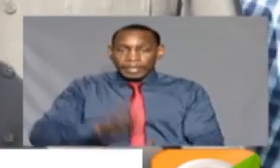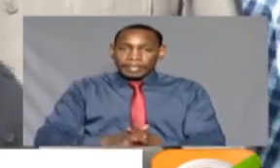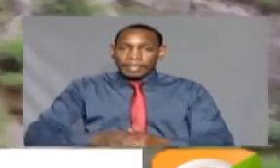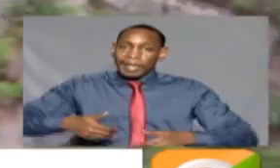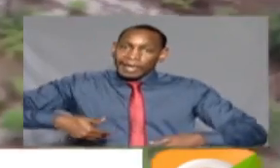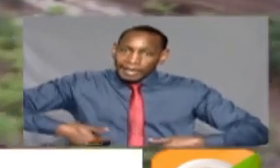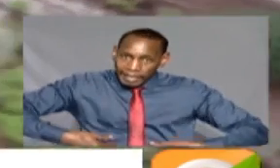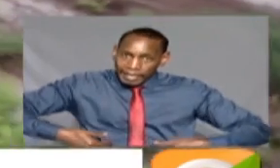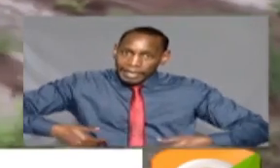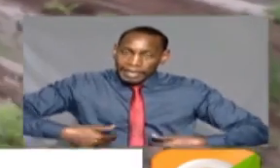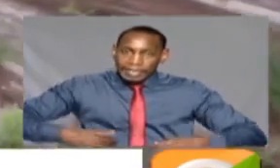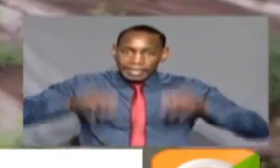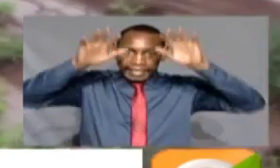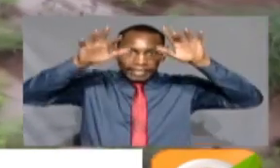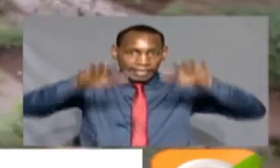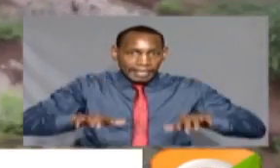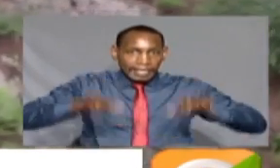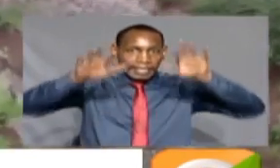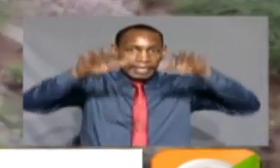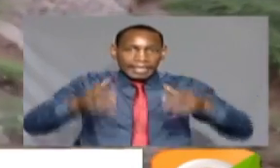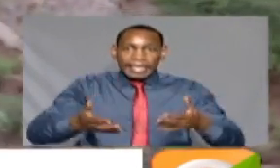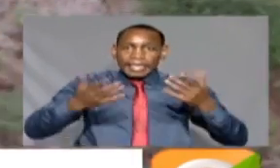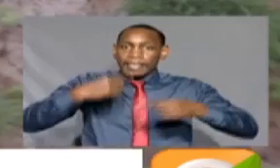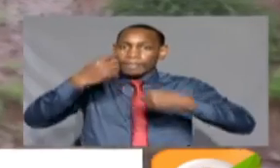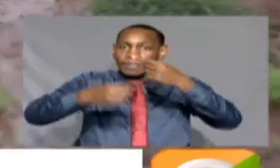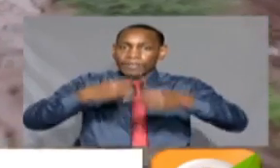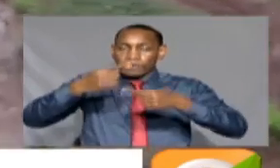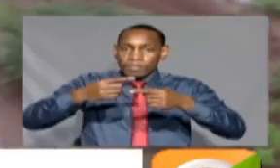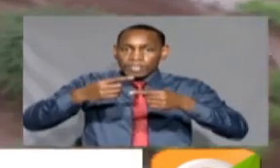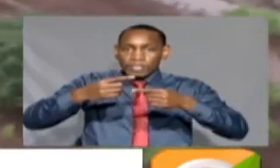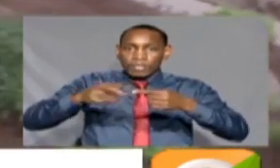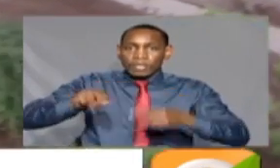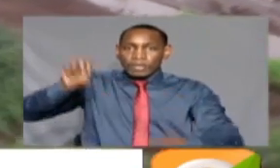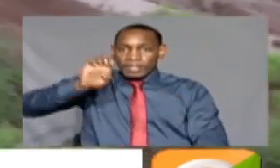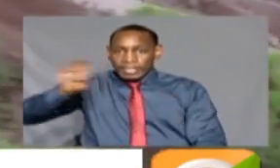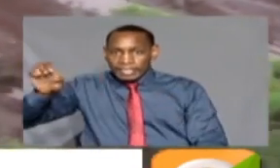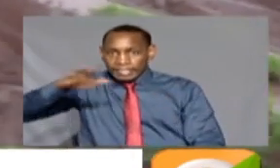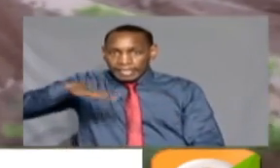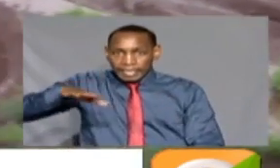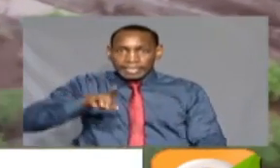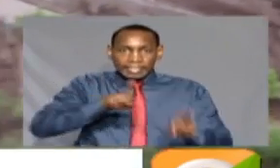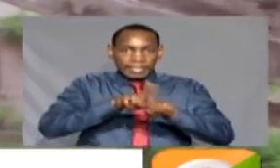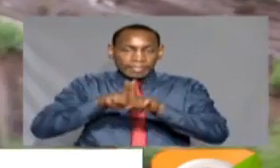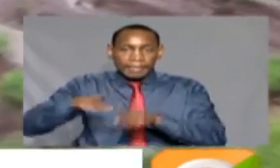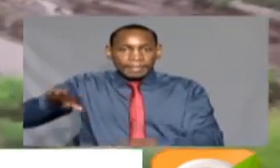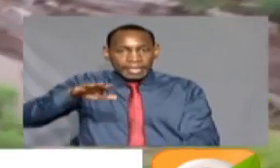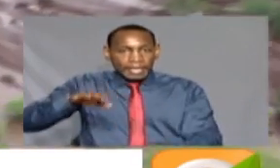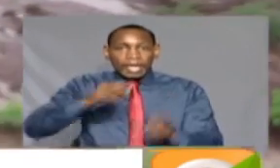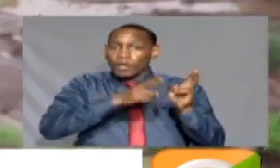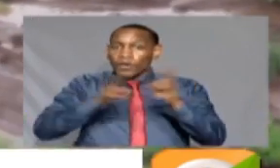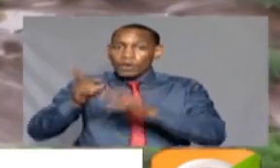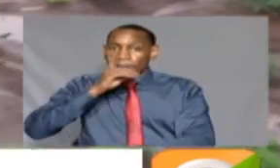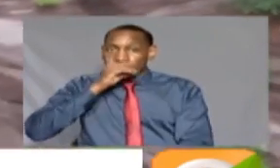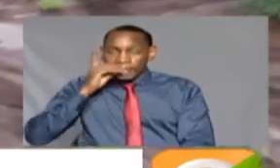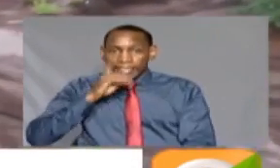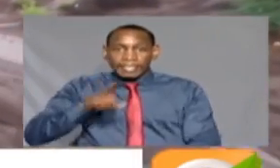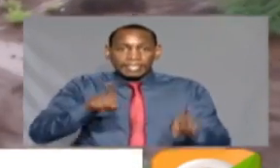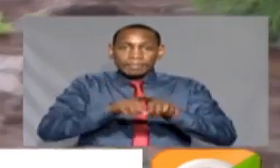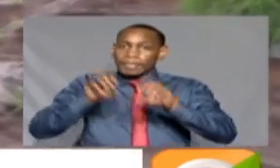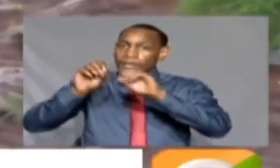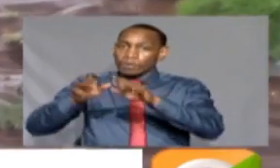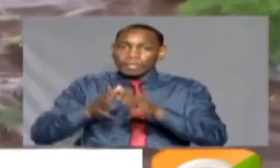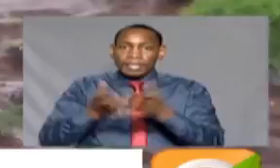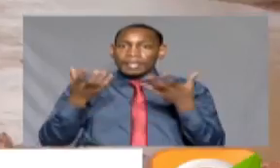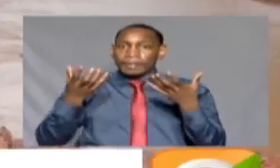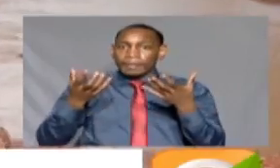starvation. Mvua kubwa imekuwa ikinyesha katika ukanda wa kaskazini mashariki licha ya kuwa ni eneo kame na kusababisha hasara